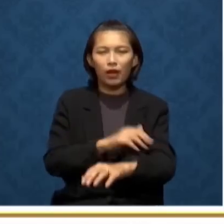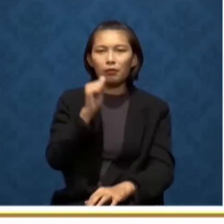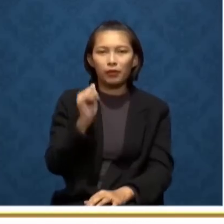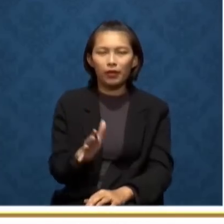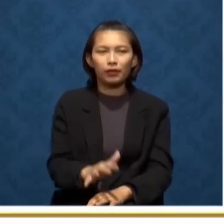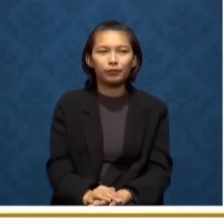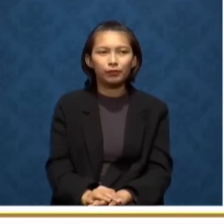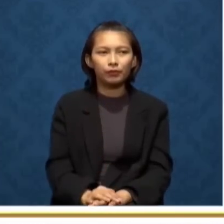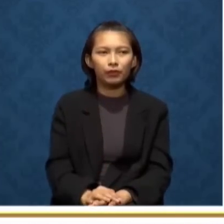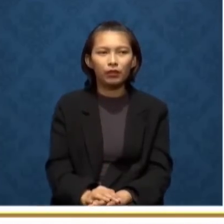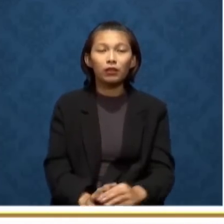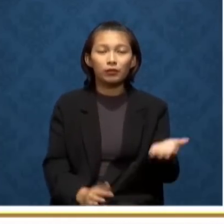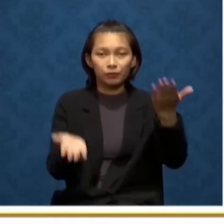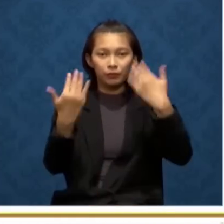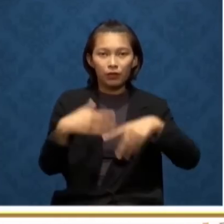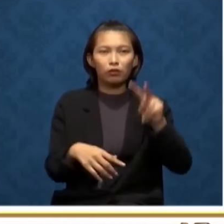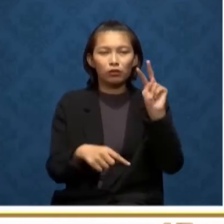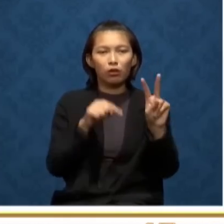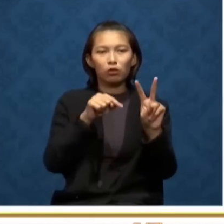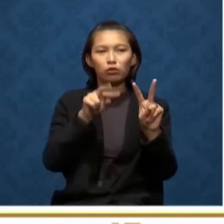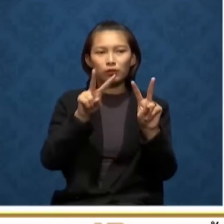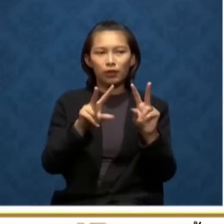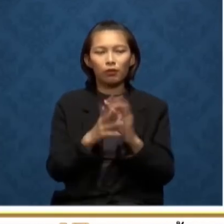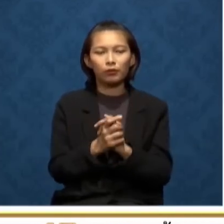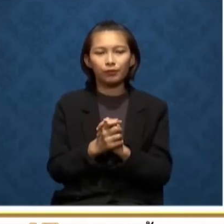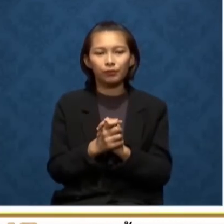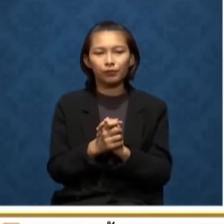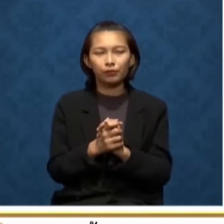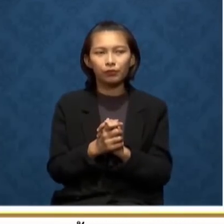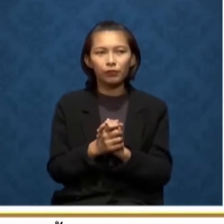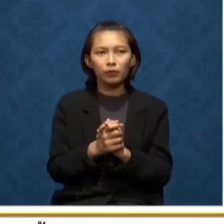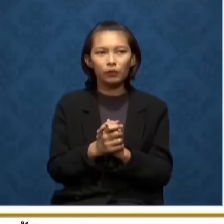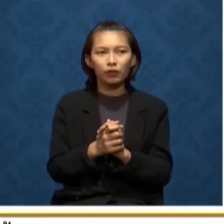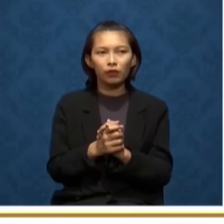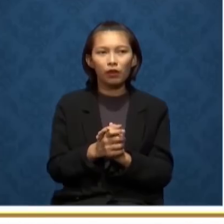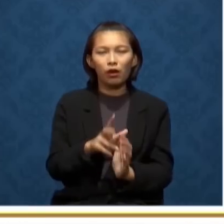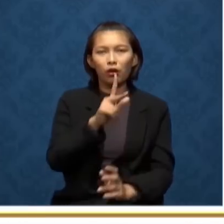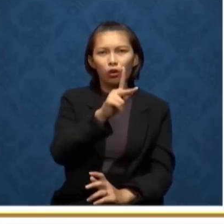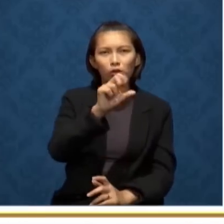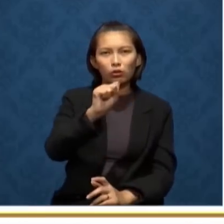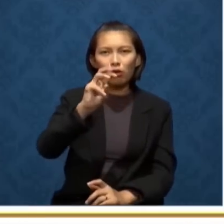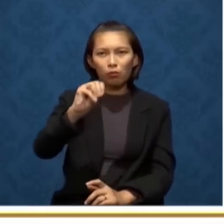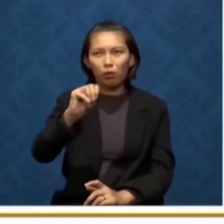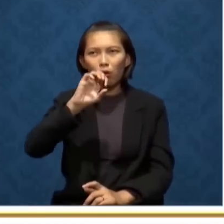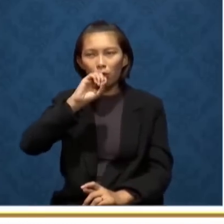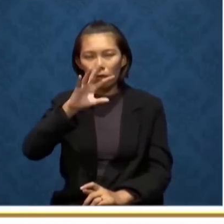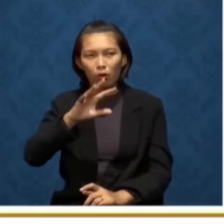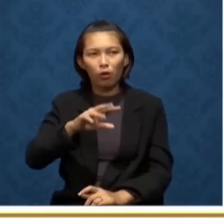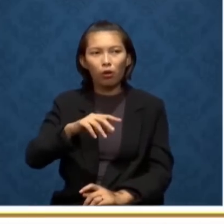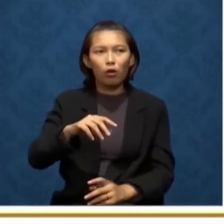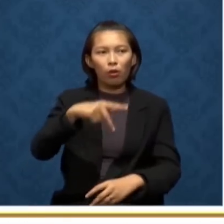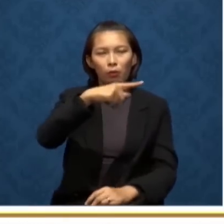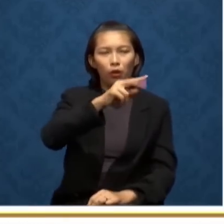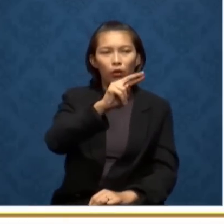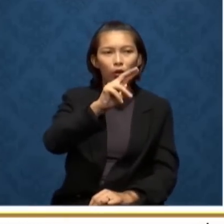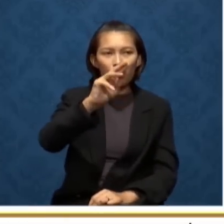ขอเสงเกข้อที่ 2.2 ครั ตามที่กอสอม.ระบุว่า พอร์ปอว่าด้วยคณะกรมการสิทธิมนุ